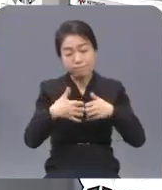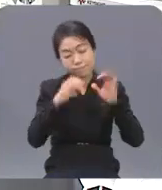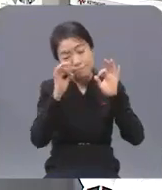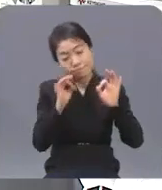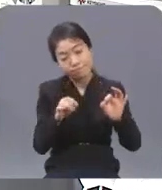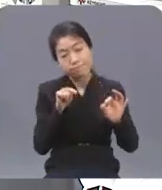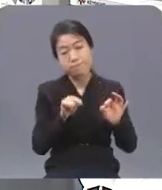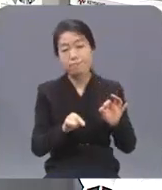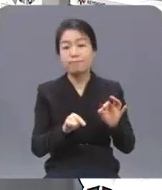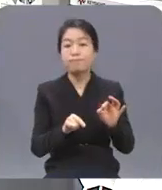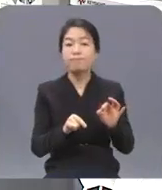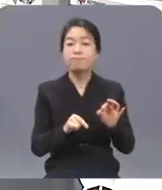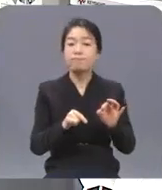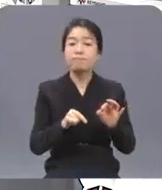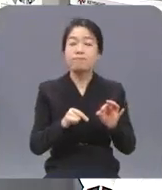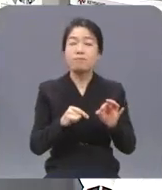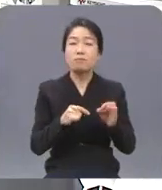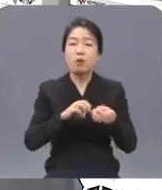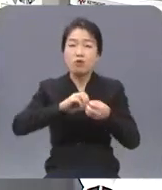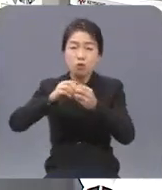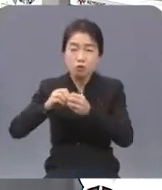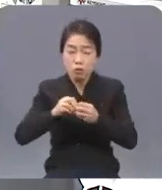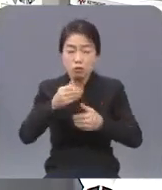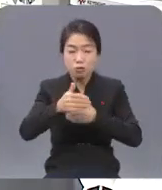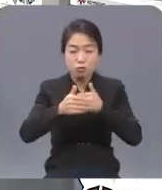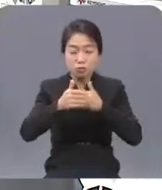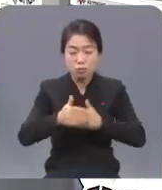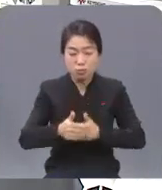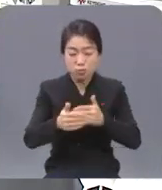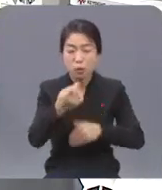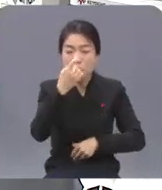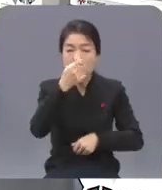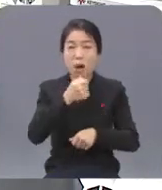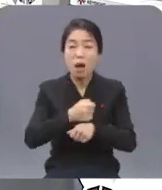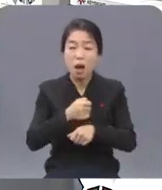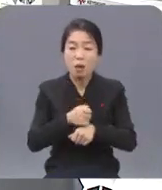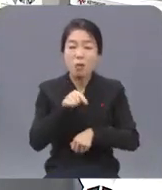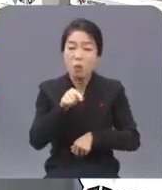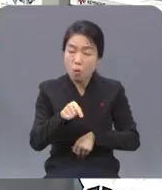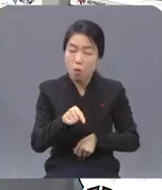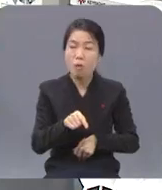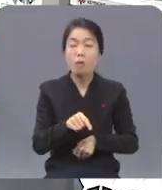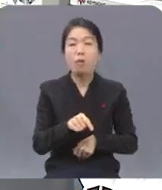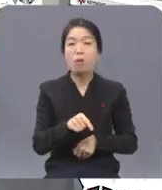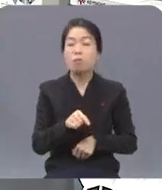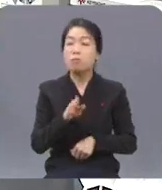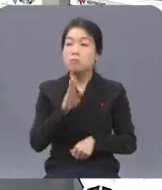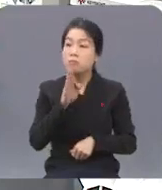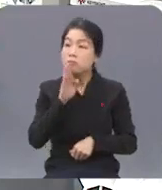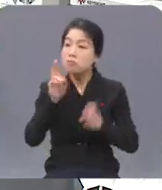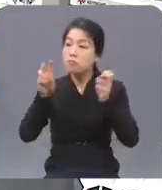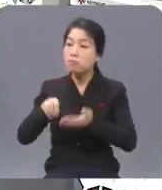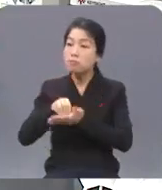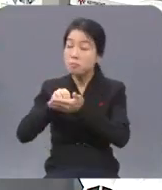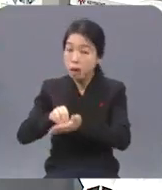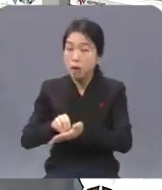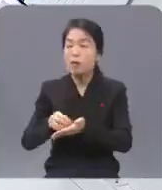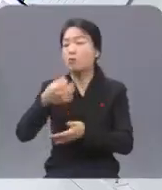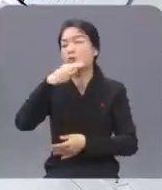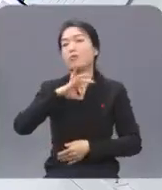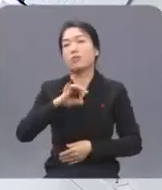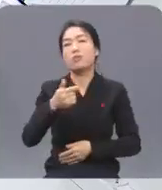보면서 어떤 오퍼레이팅하는 과정들을 보면서 배울 수 있었고, 그런 부분들이 저는 산업체에 가서도 좀 도움이 많이 됐던